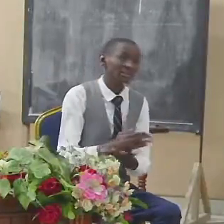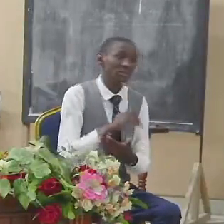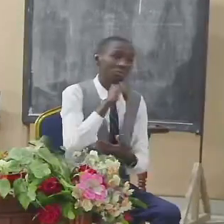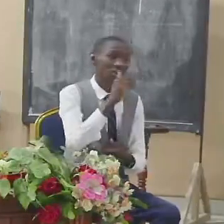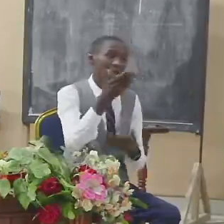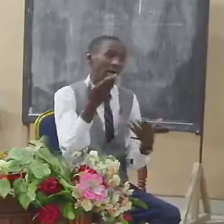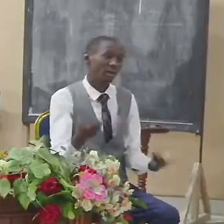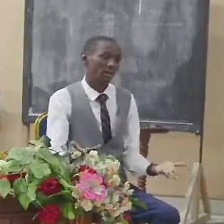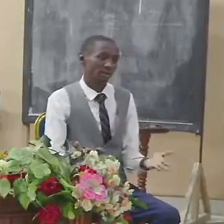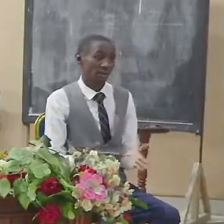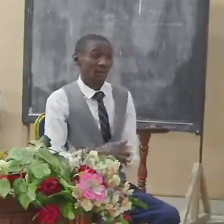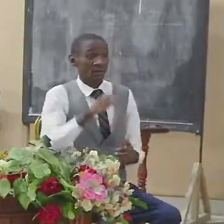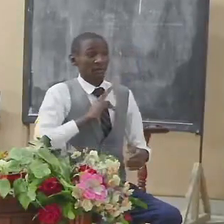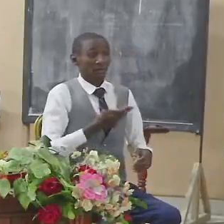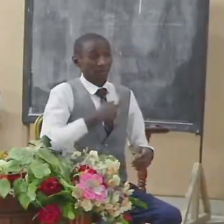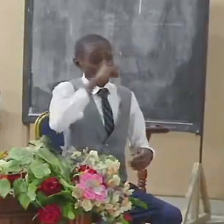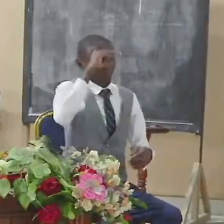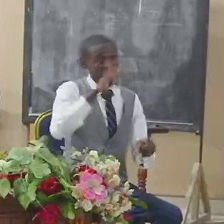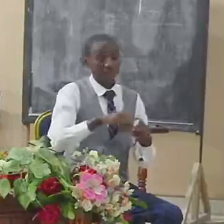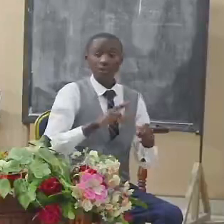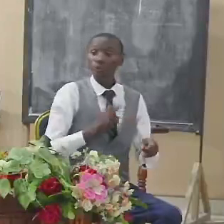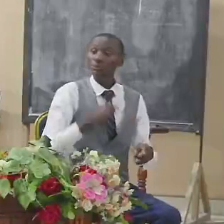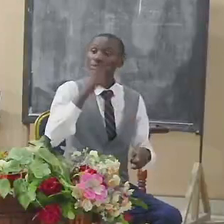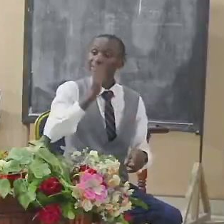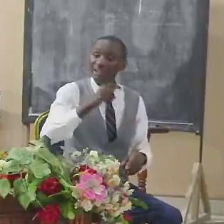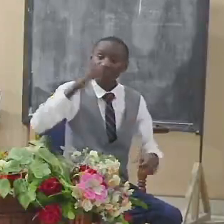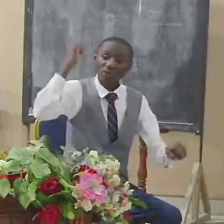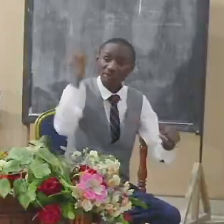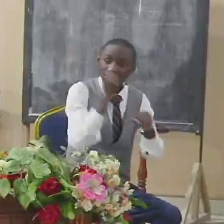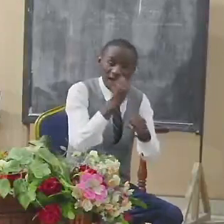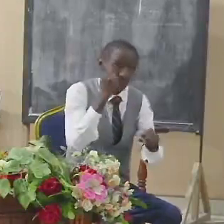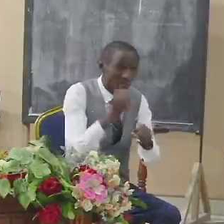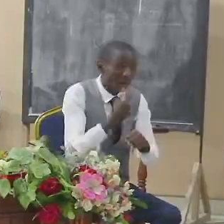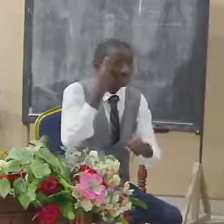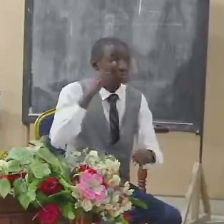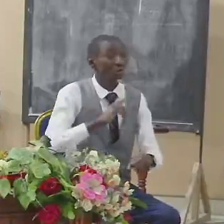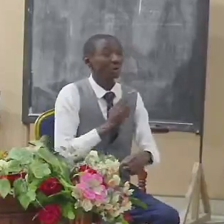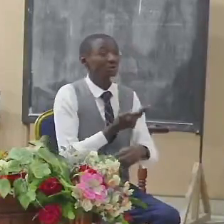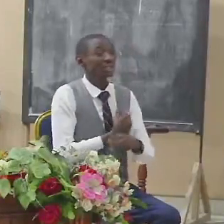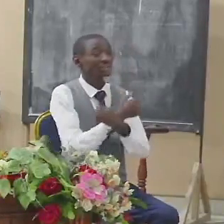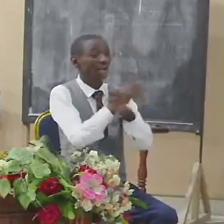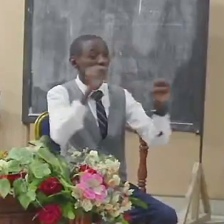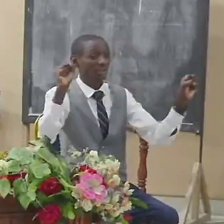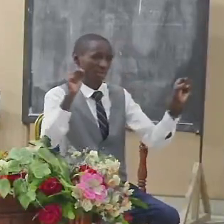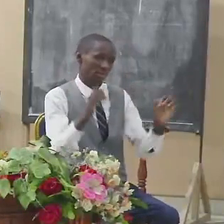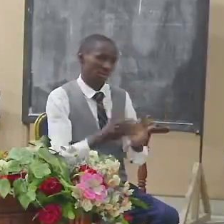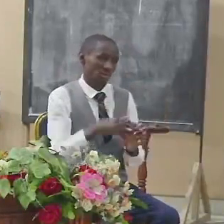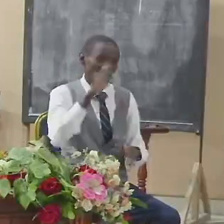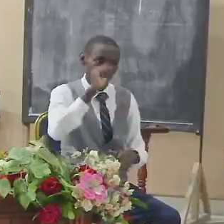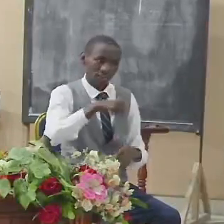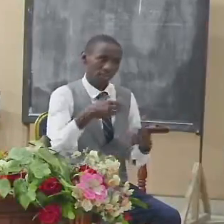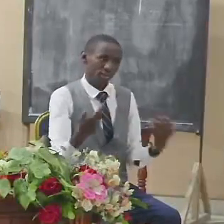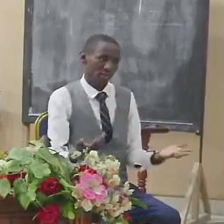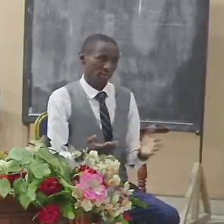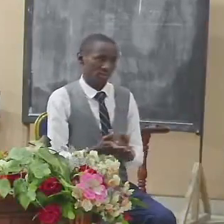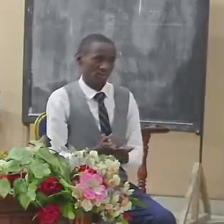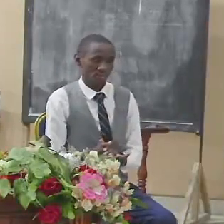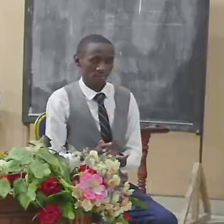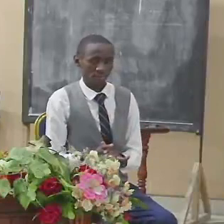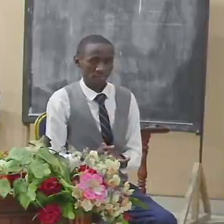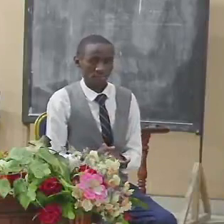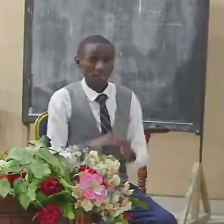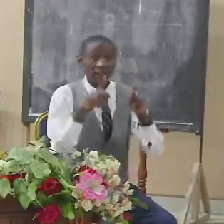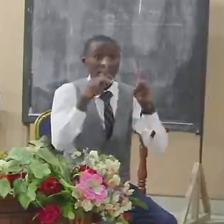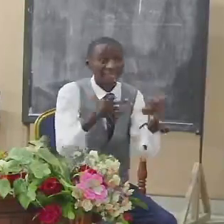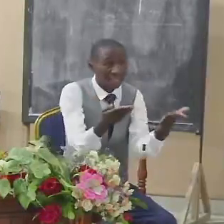frère. Nous devons travailler. Tunapashwa tumika. Juu ya wokovu wetu. Oui. Ndio. Non, les gens ne